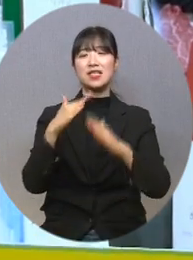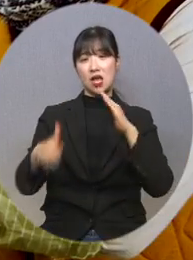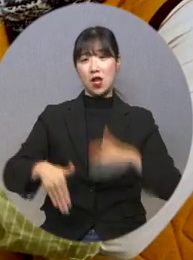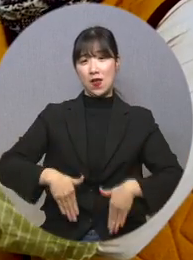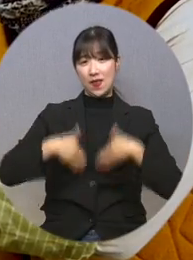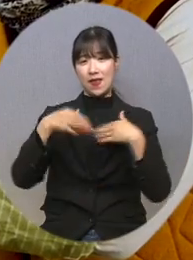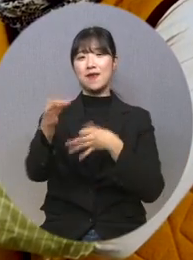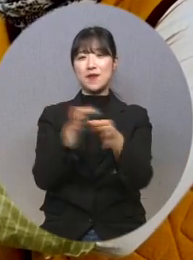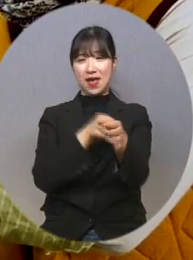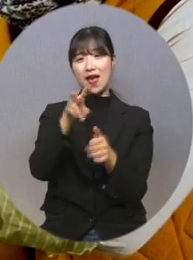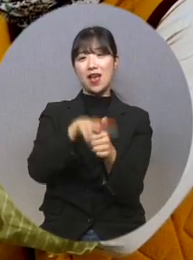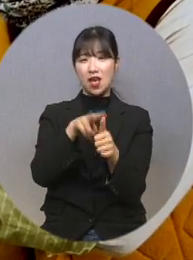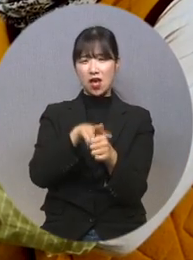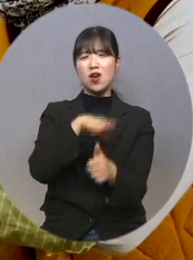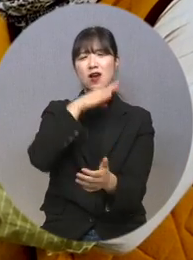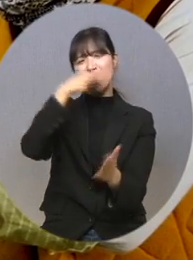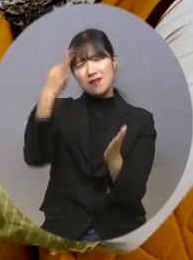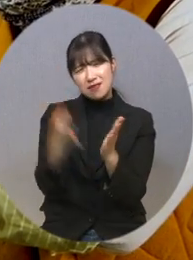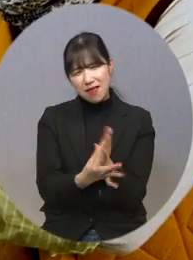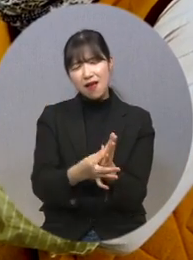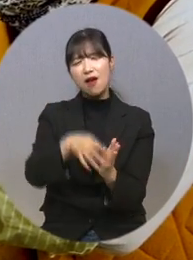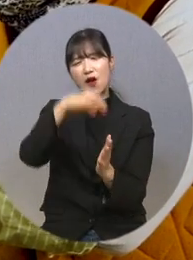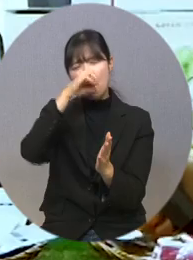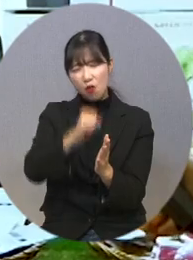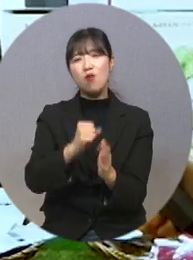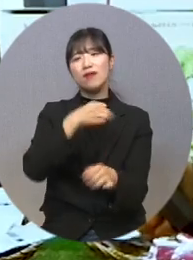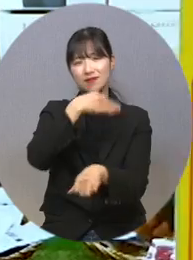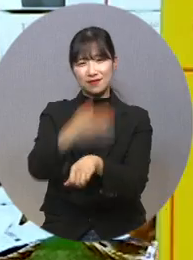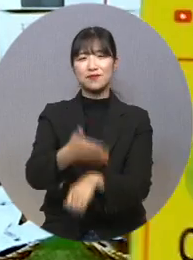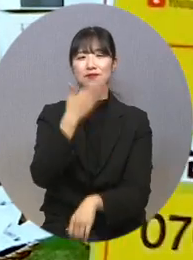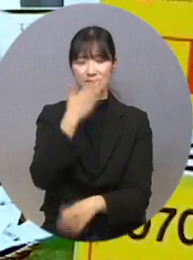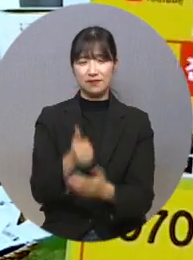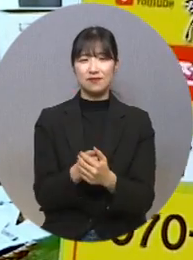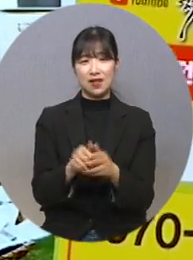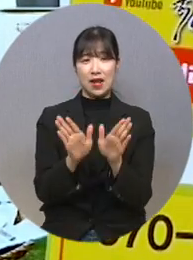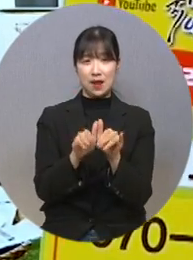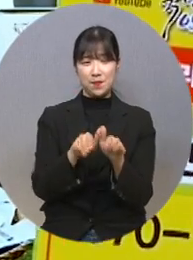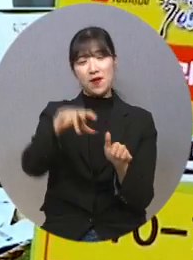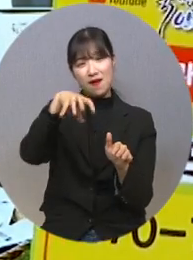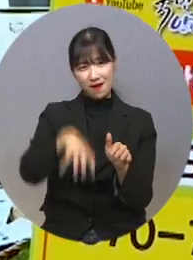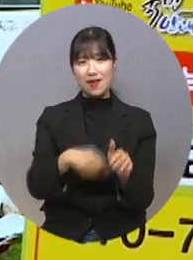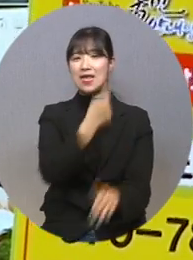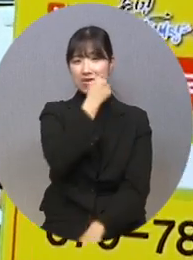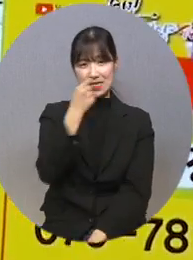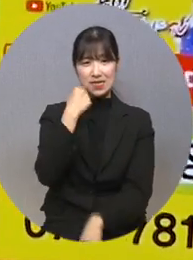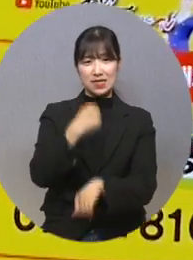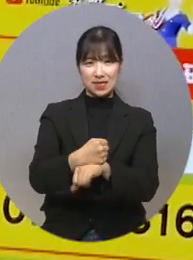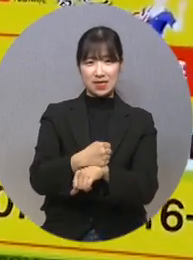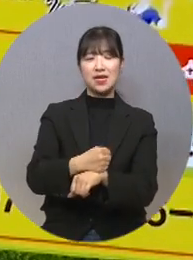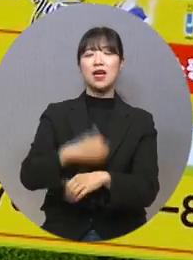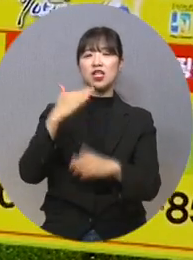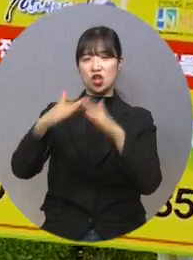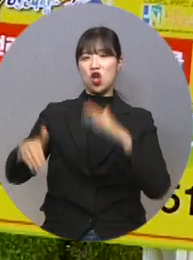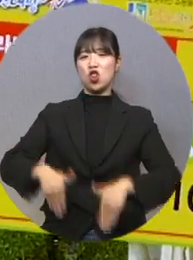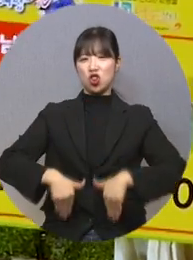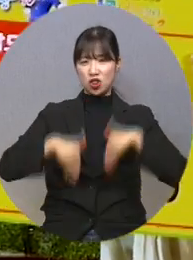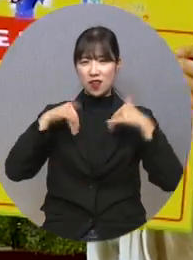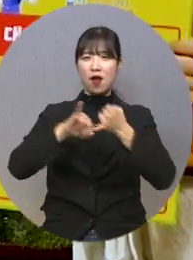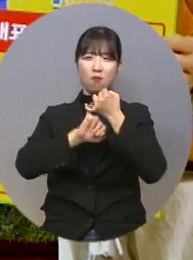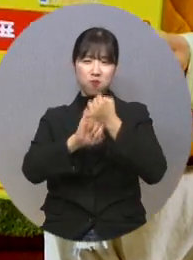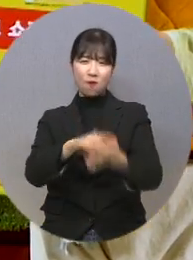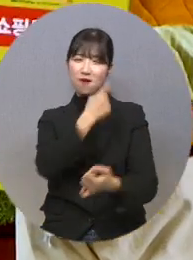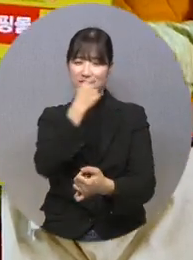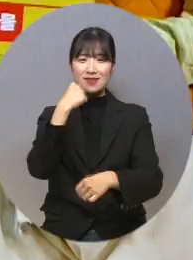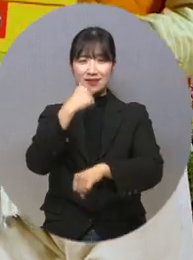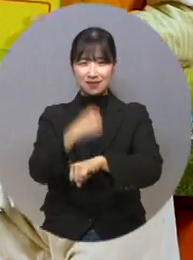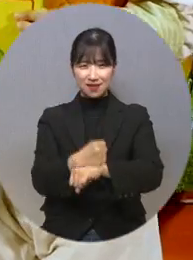들어오시면 아주 싸고 질 좋은 농산물 구입하실 수 있습니다. 한평군에서 인증하고 전라남도에서 보증하는